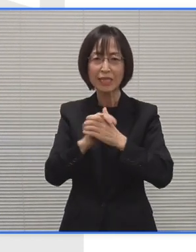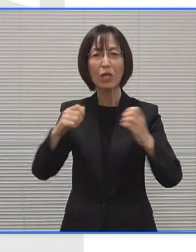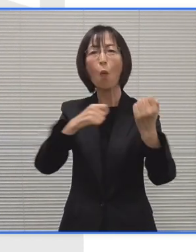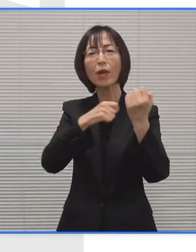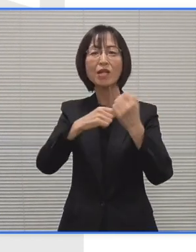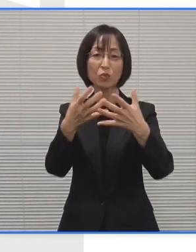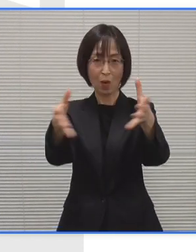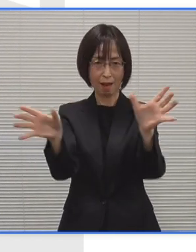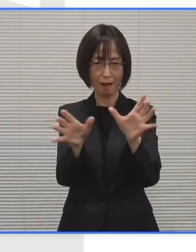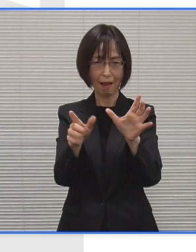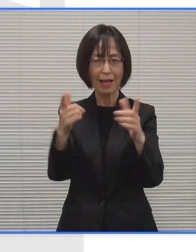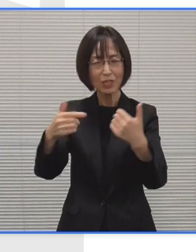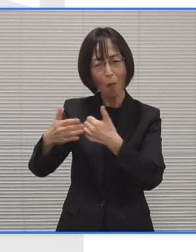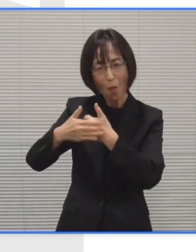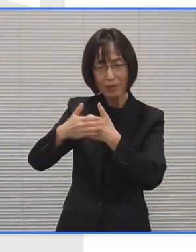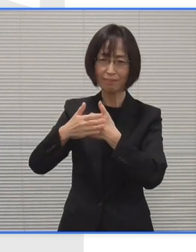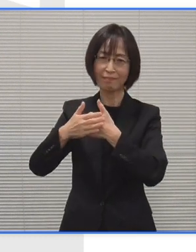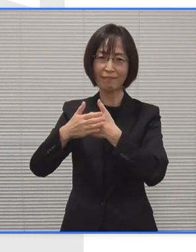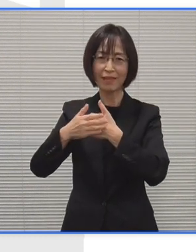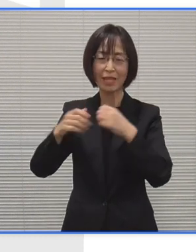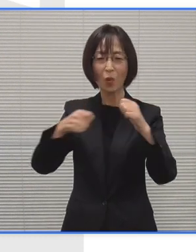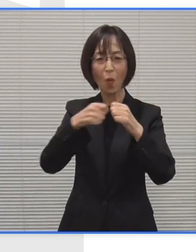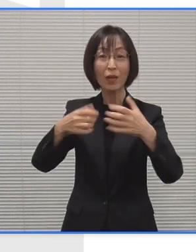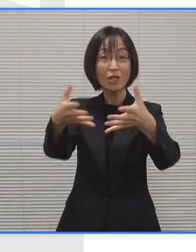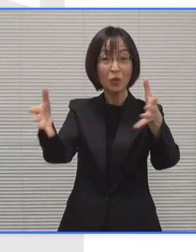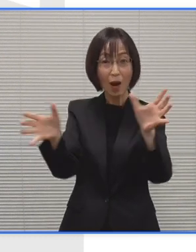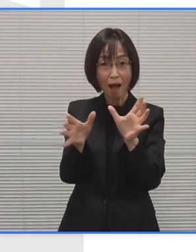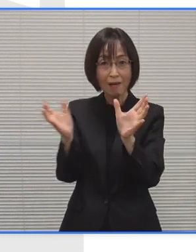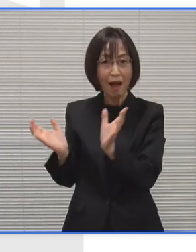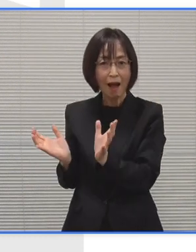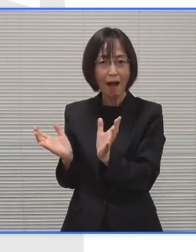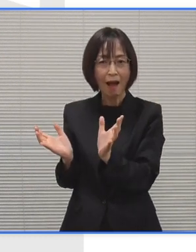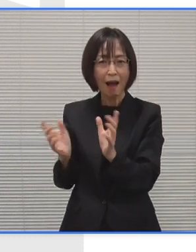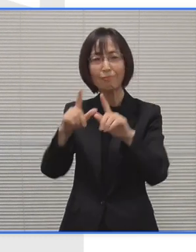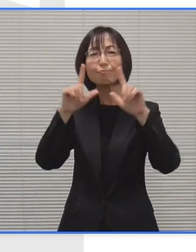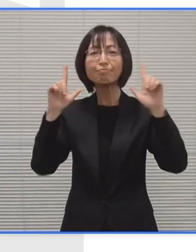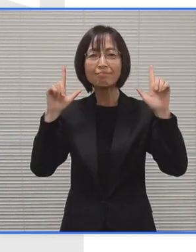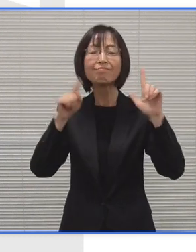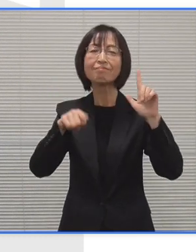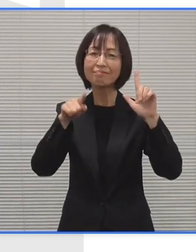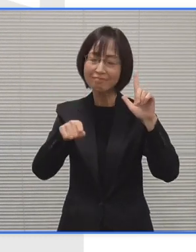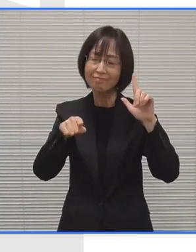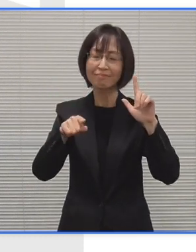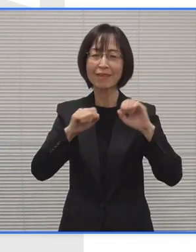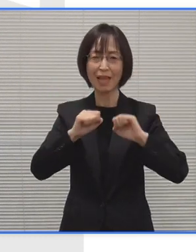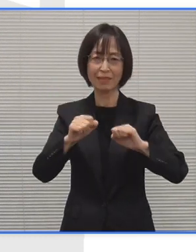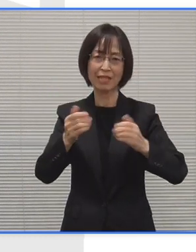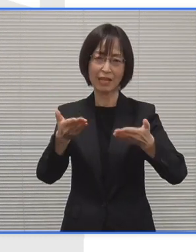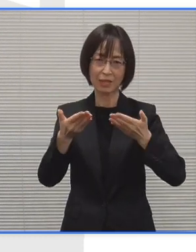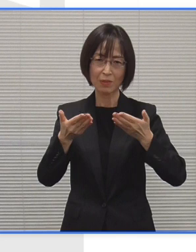ているオーケストラが演奏に来てくださいますので、これもお楽しみいただ